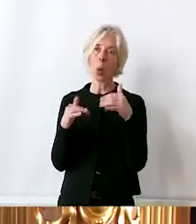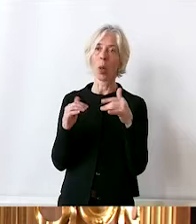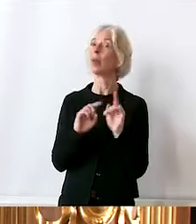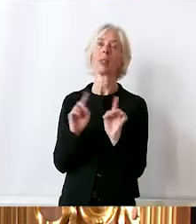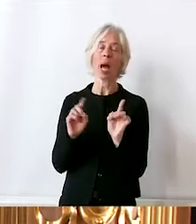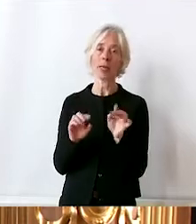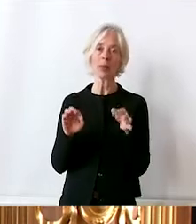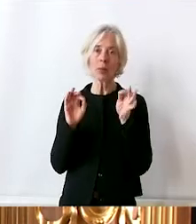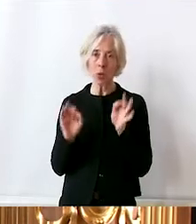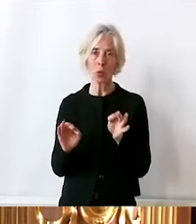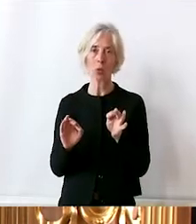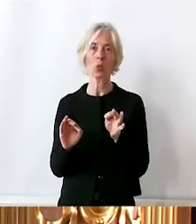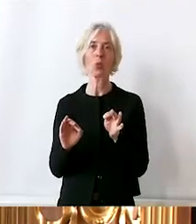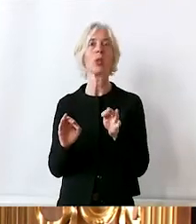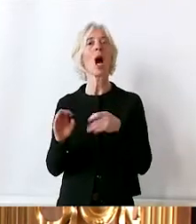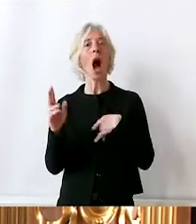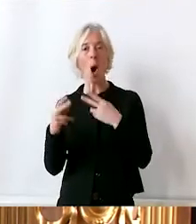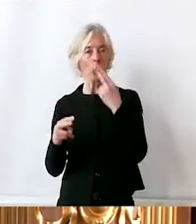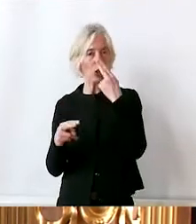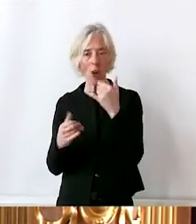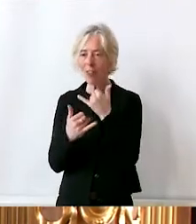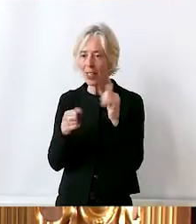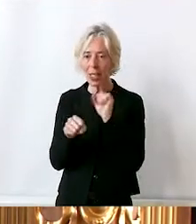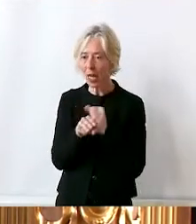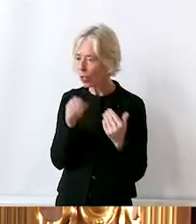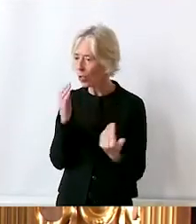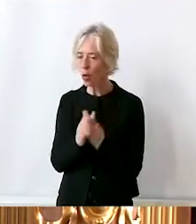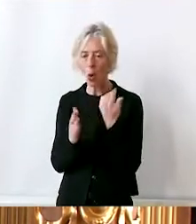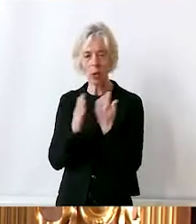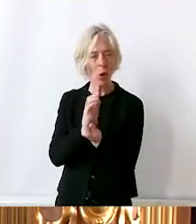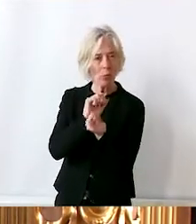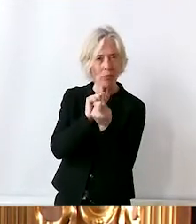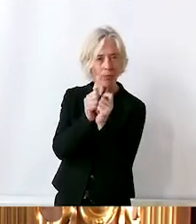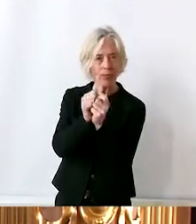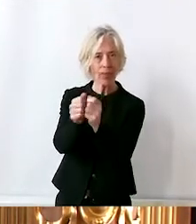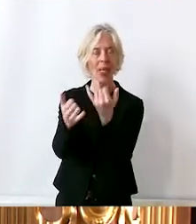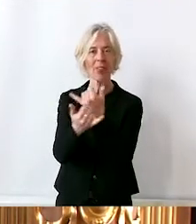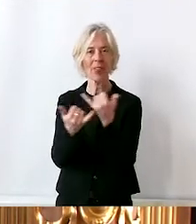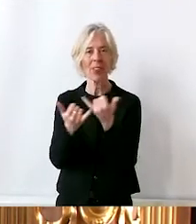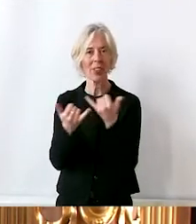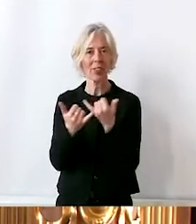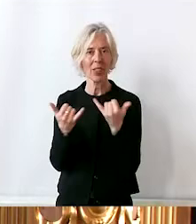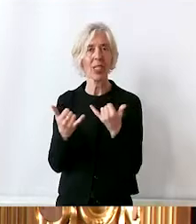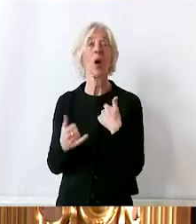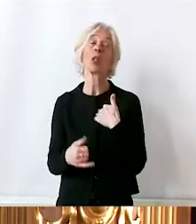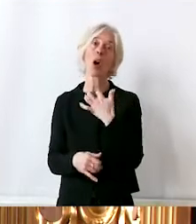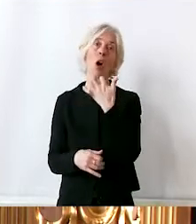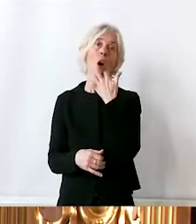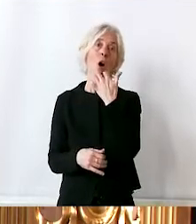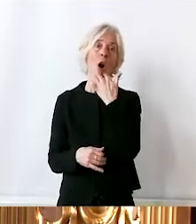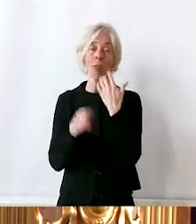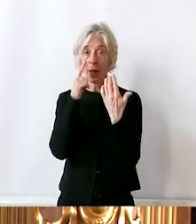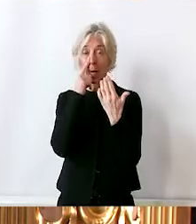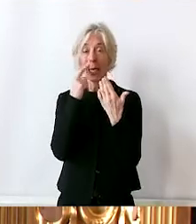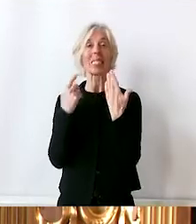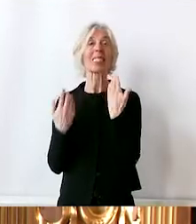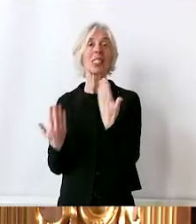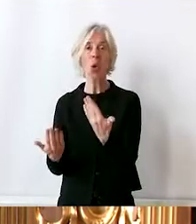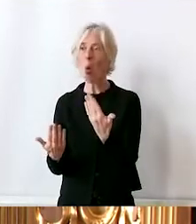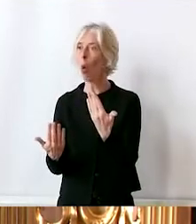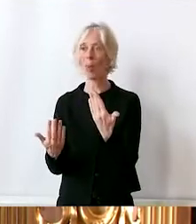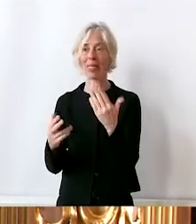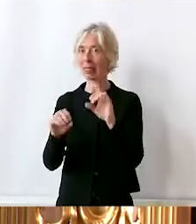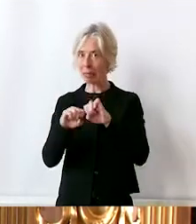extrem widriger Rahmenbedingungen aufwärts geht. Wir hoffen natürlich auch, dass die extrem widrigen Rahmenbedingungen nicht den Klimaschutzzielen